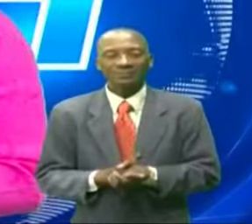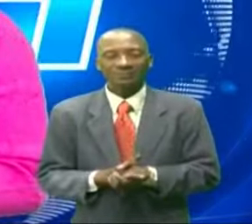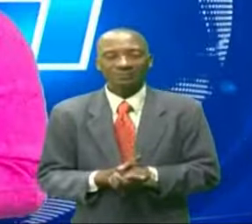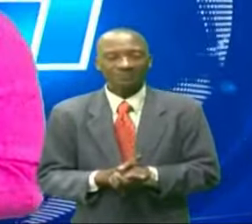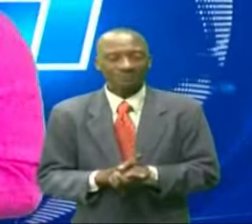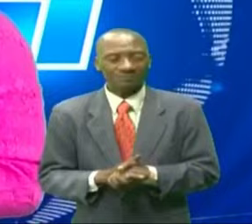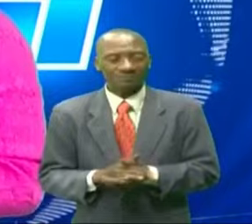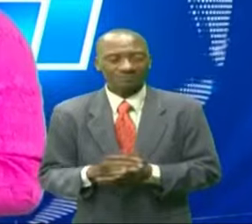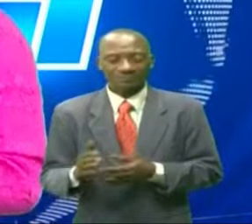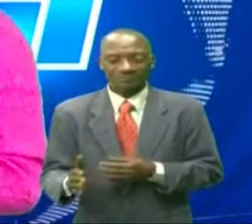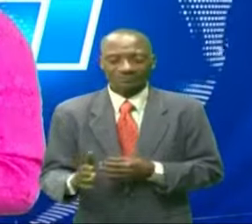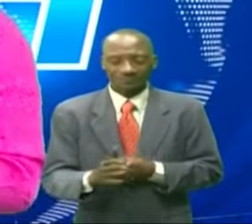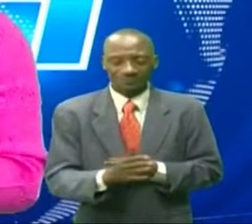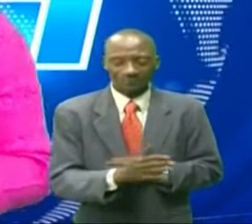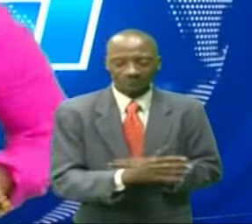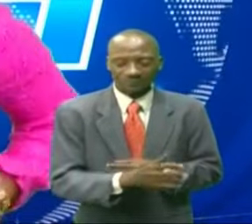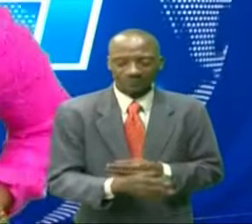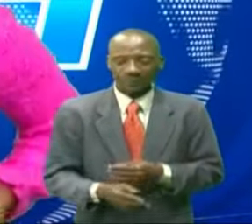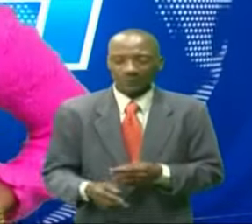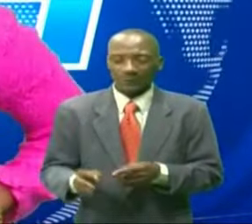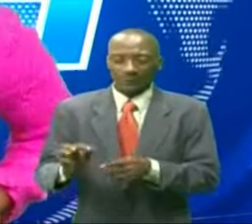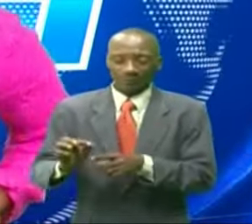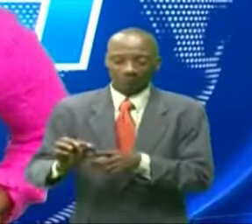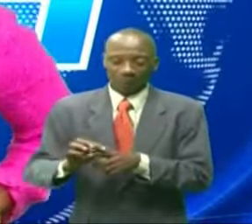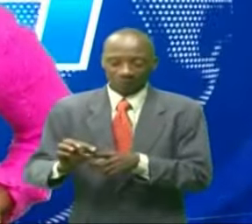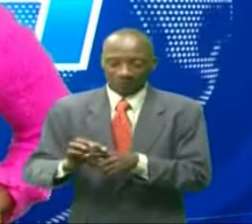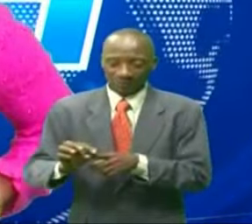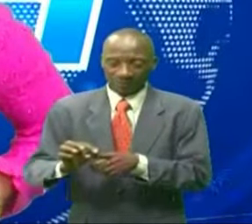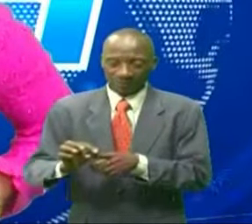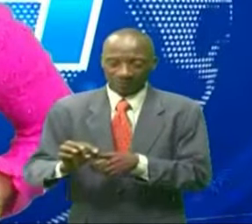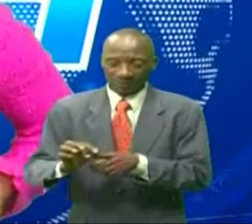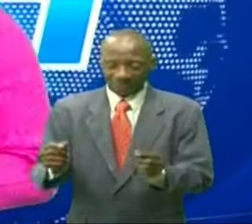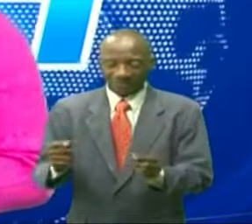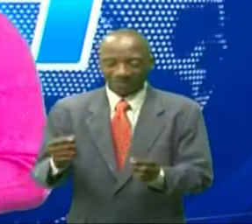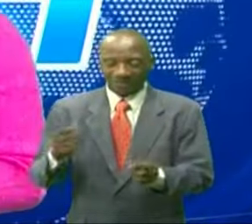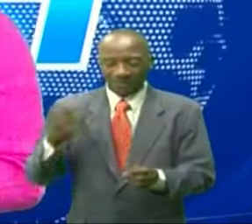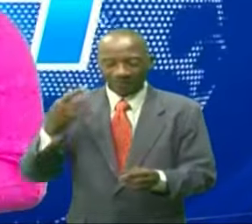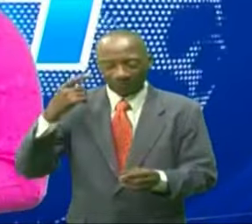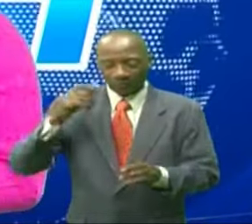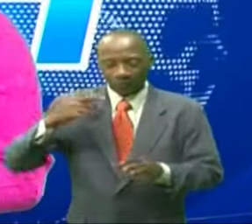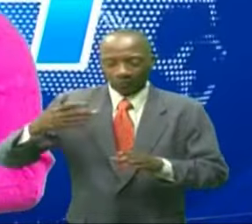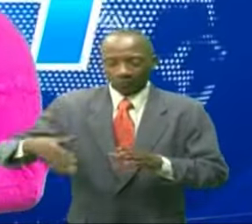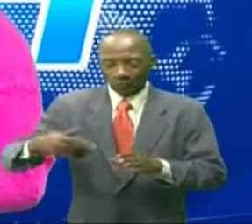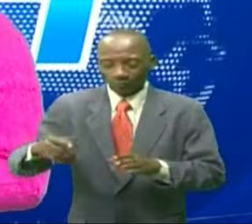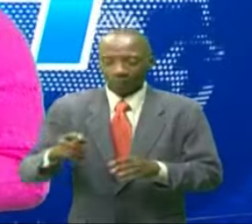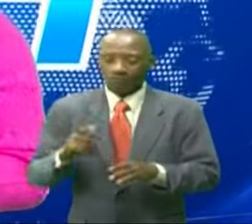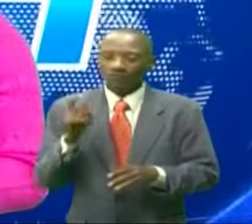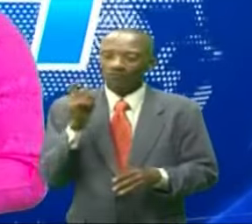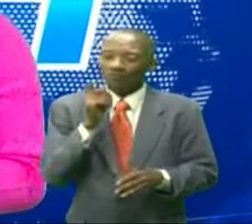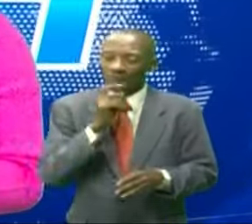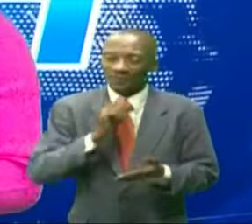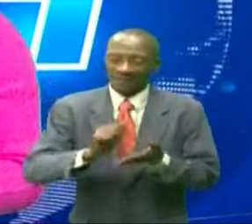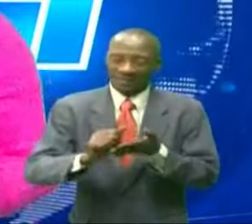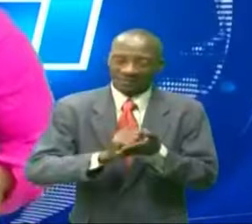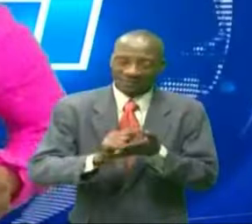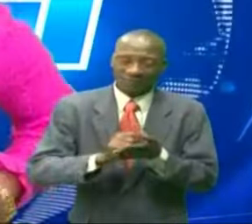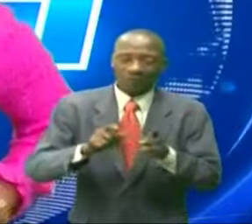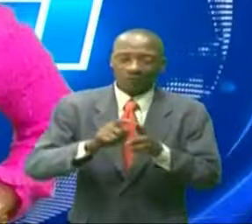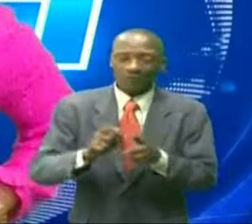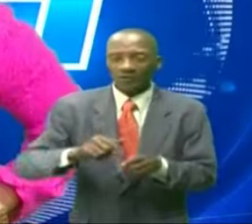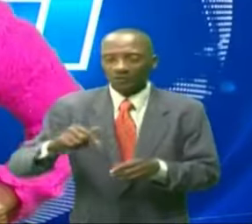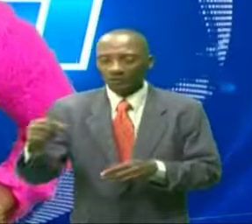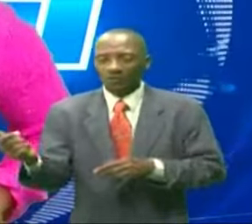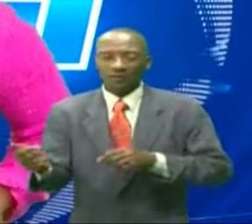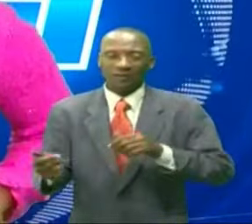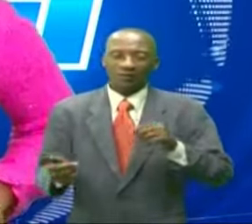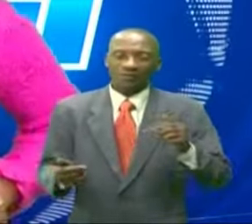Viennent d'achever leur formation gratuitement en hôtellerie, coupe et coupe, fabrication de savon et autres. Les femmes vulnérables